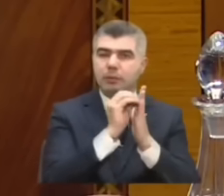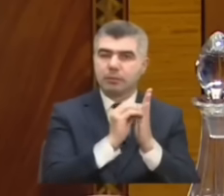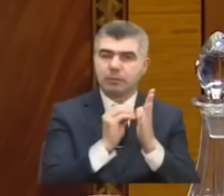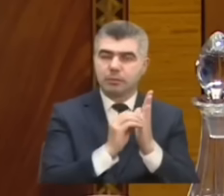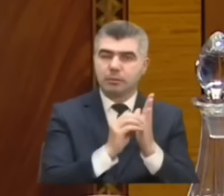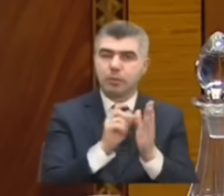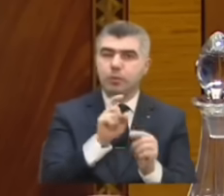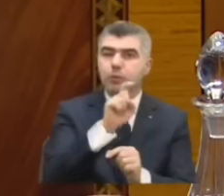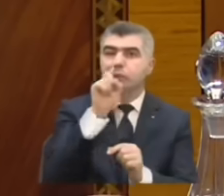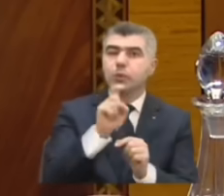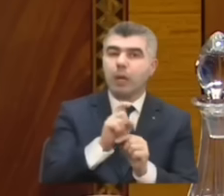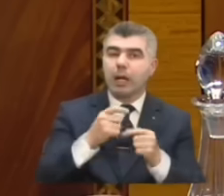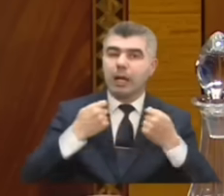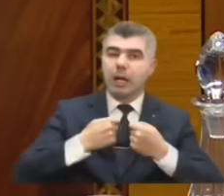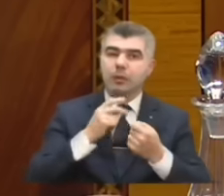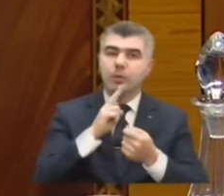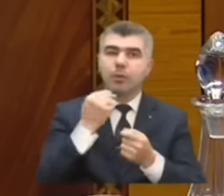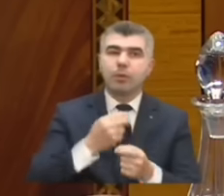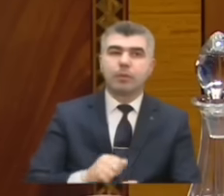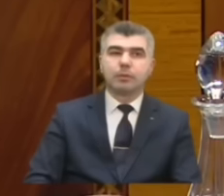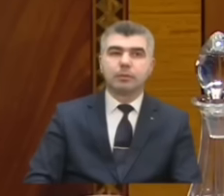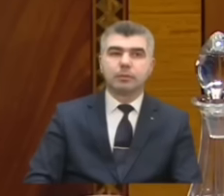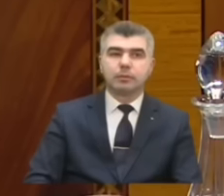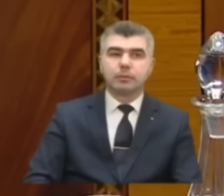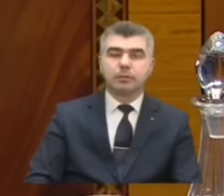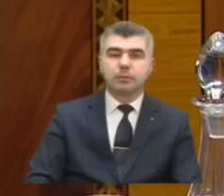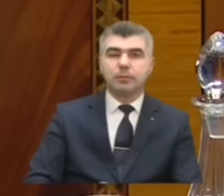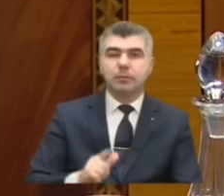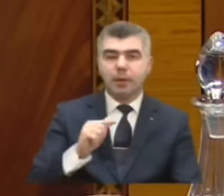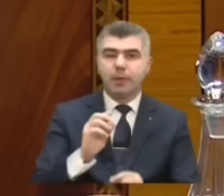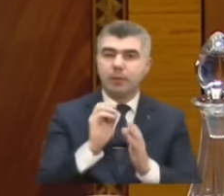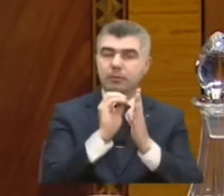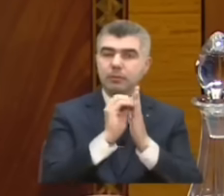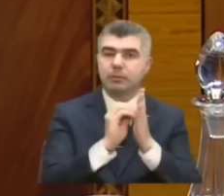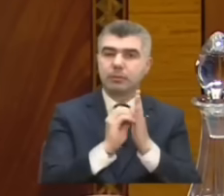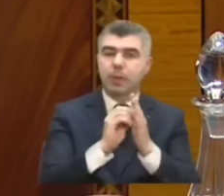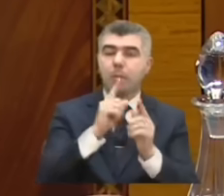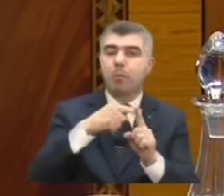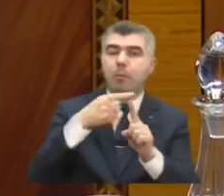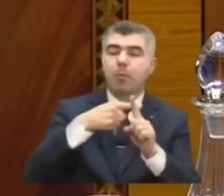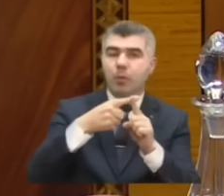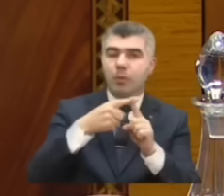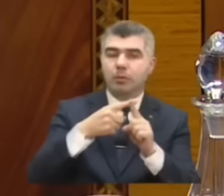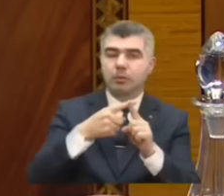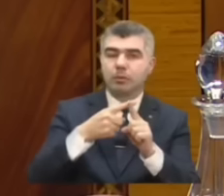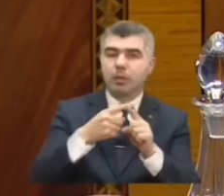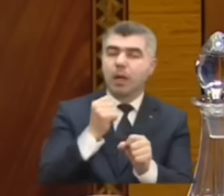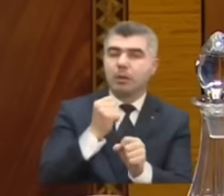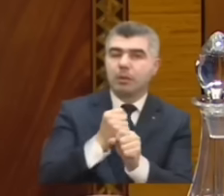السؤال المطروح سيد رئيس الحكومة. التزمتم بخلق مزيد من مناصب الشغل،